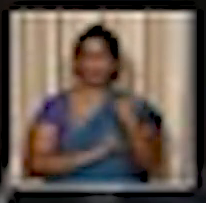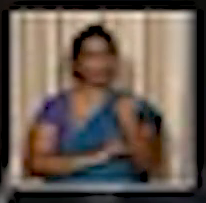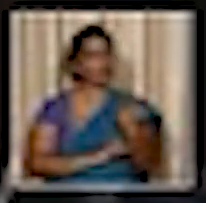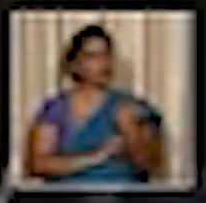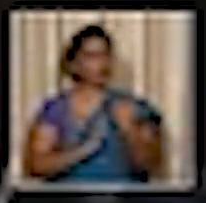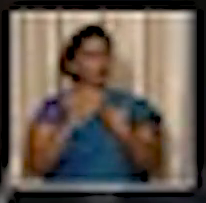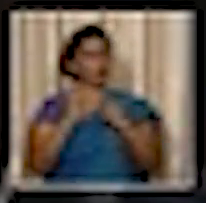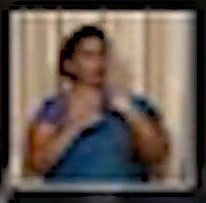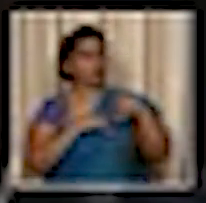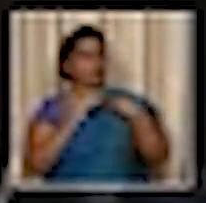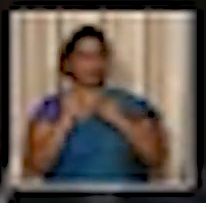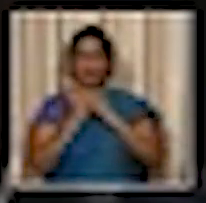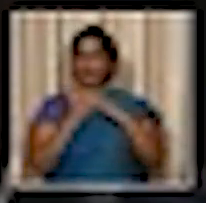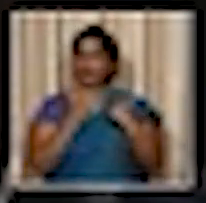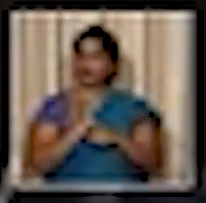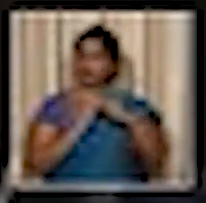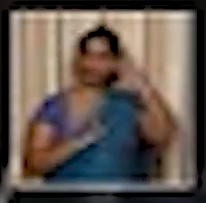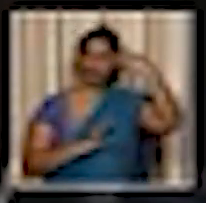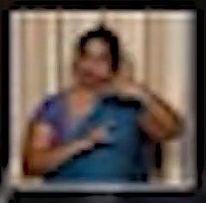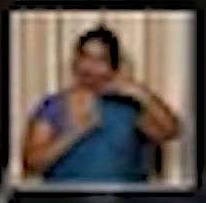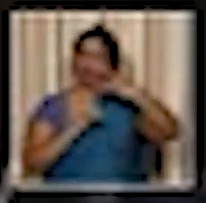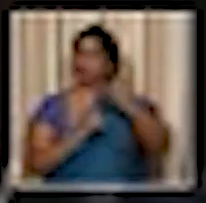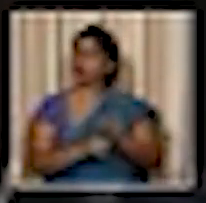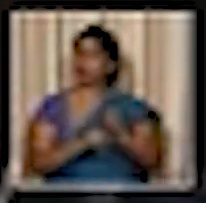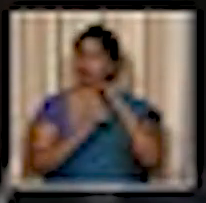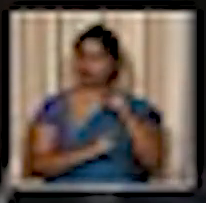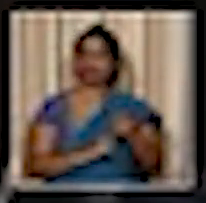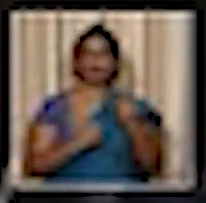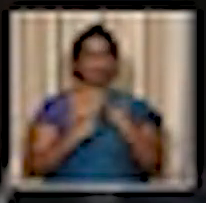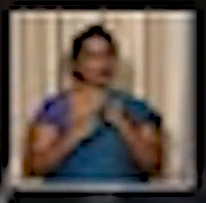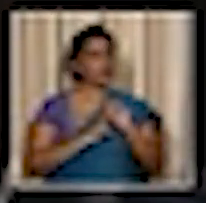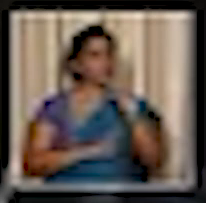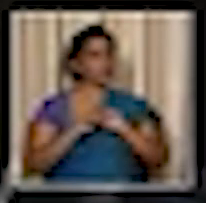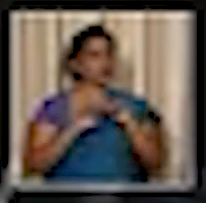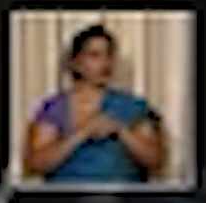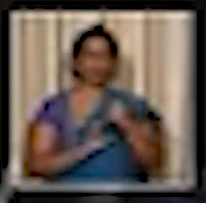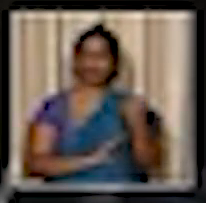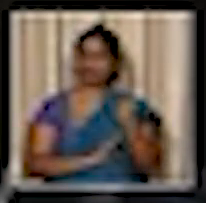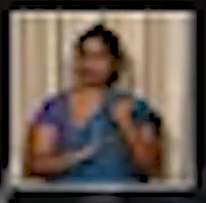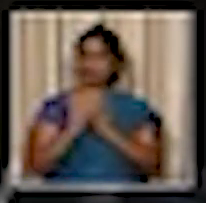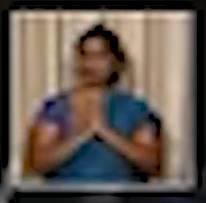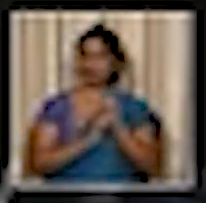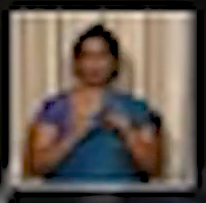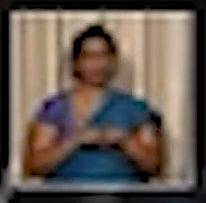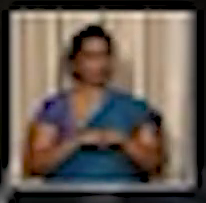සහ වරප්‍රසාද පනතේ 3 වැනි වගන්ති අනුව මාගේ පාර්ලිමේන්තු බලතල සහ වරප්‍රසාද